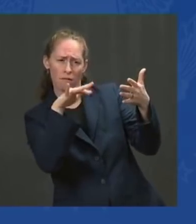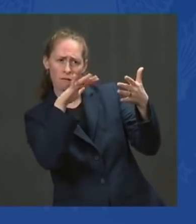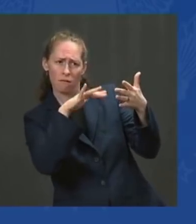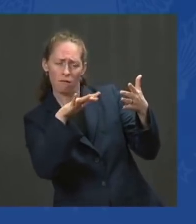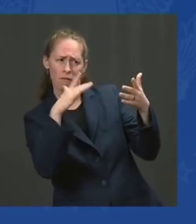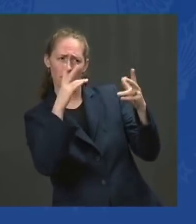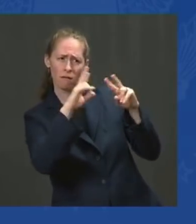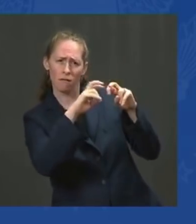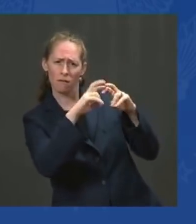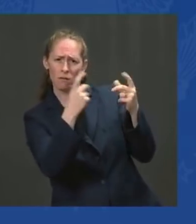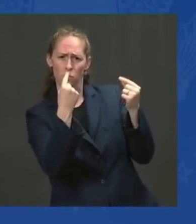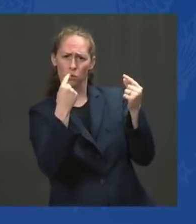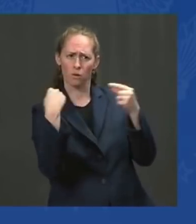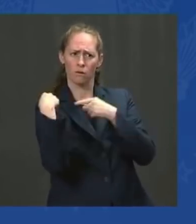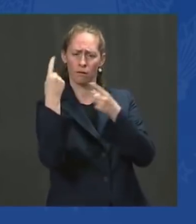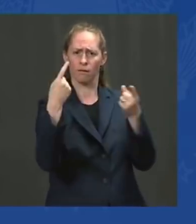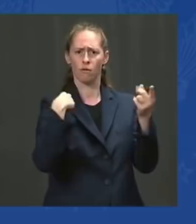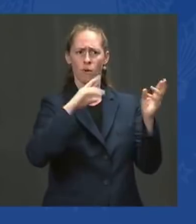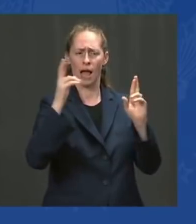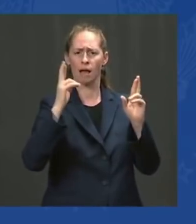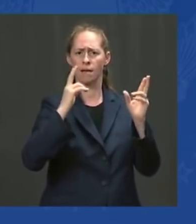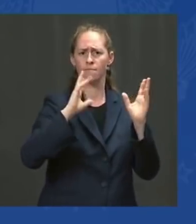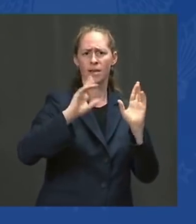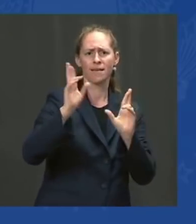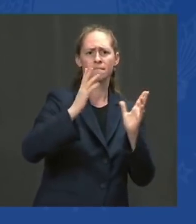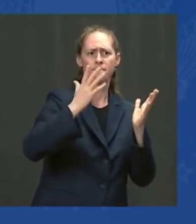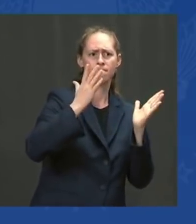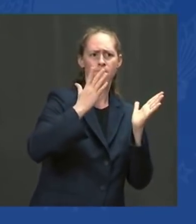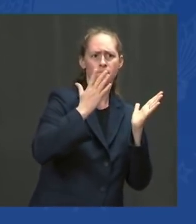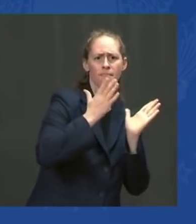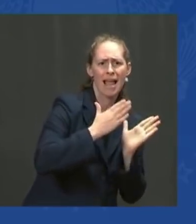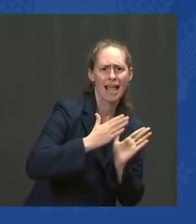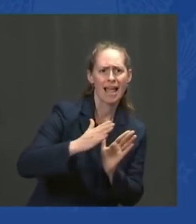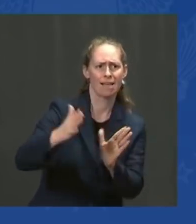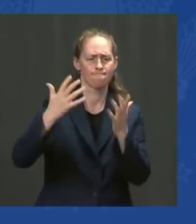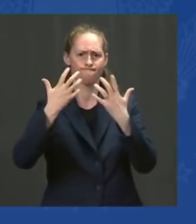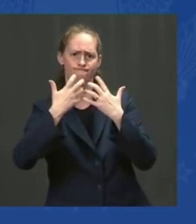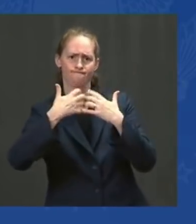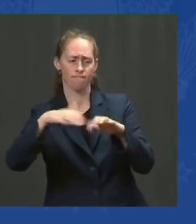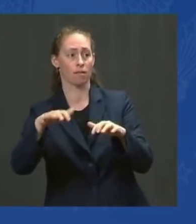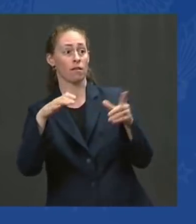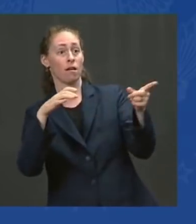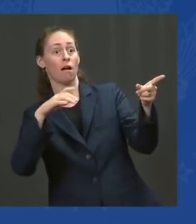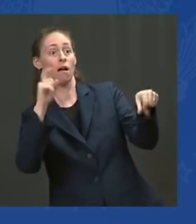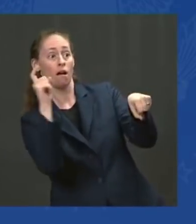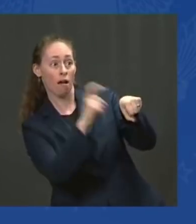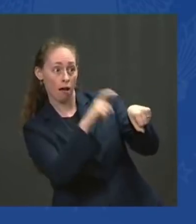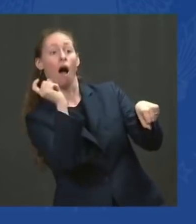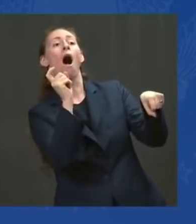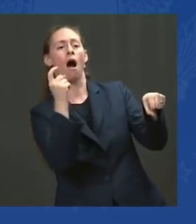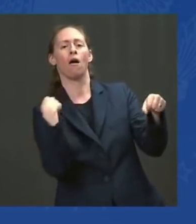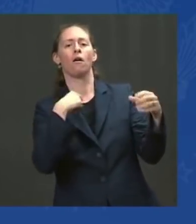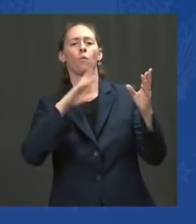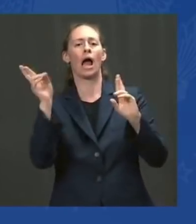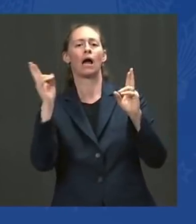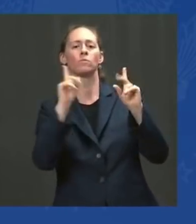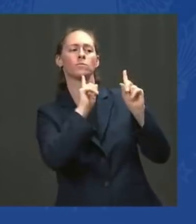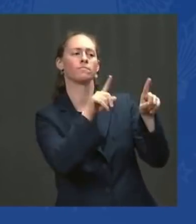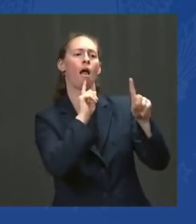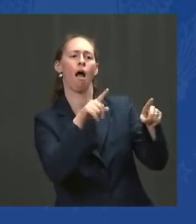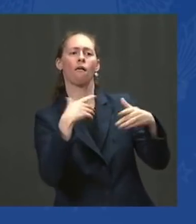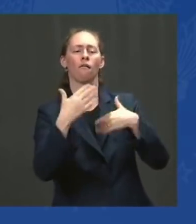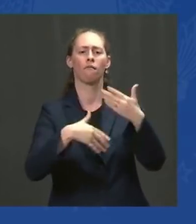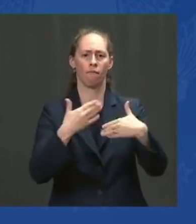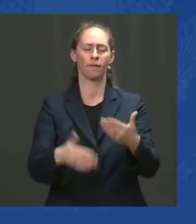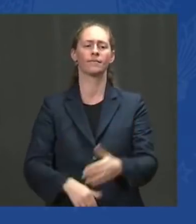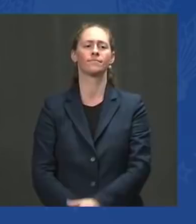是国家建设啊，那就是说并不是要在阿富汗建立一个新的政权，帮助阿富汗